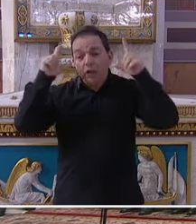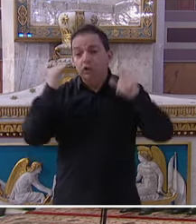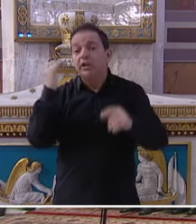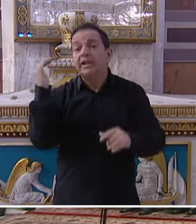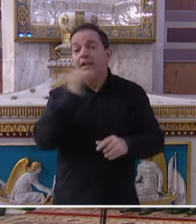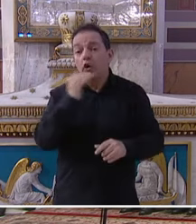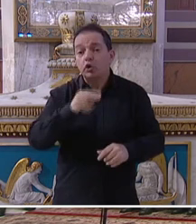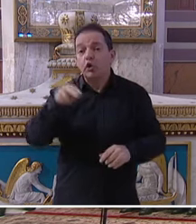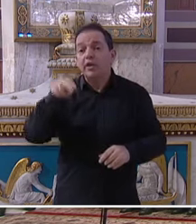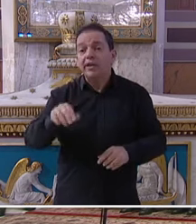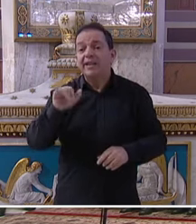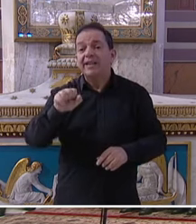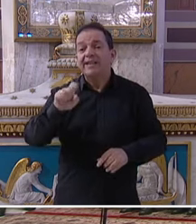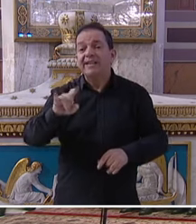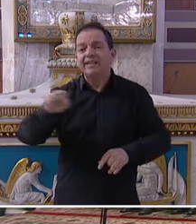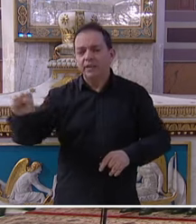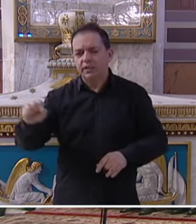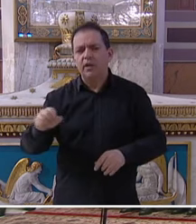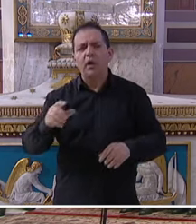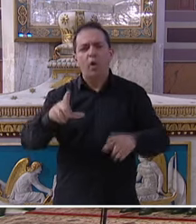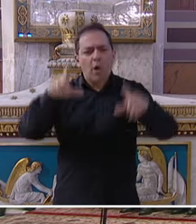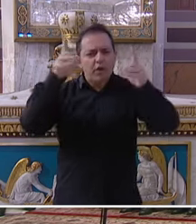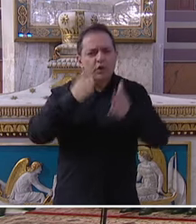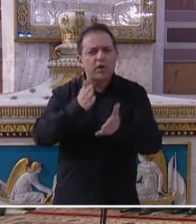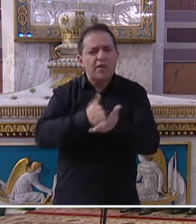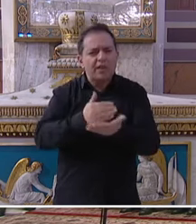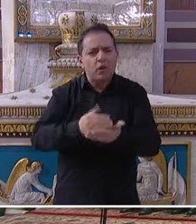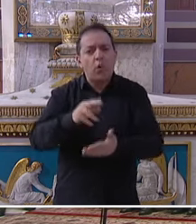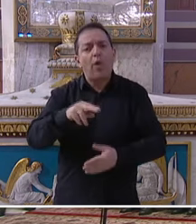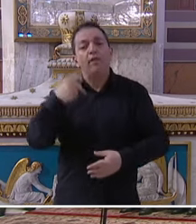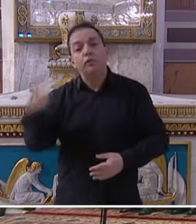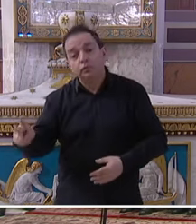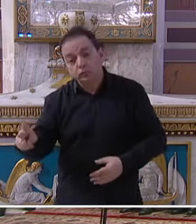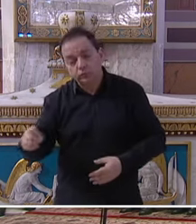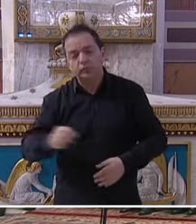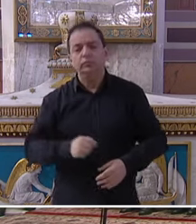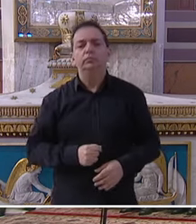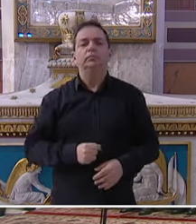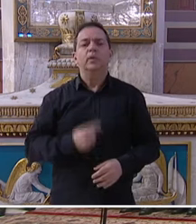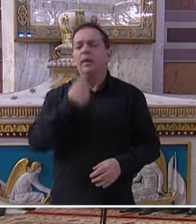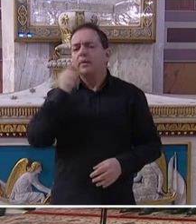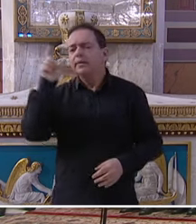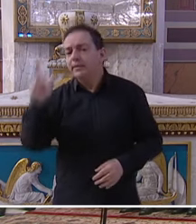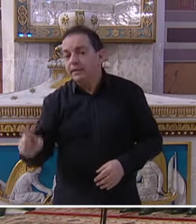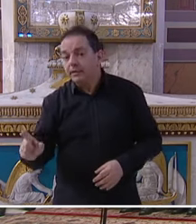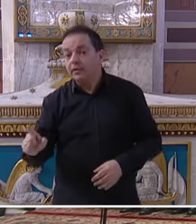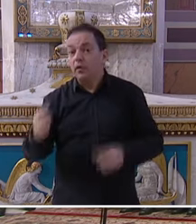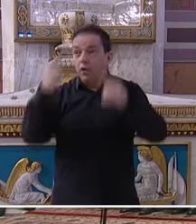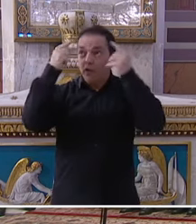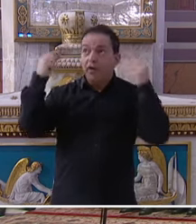Νήσις, τον αδελφό του Μεγάλου Βασιλείου, να αναφέρομαι ότι το κατ' εικόνα